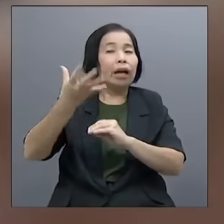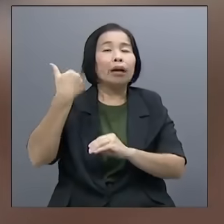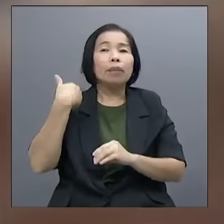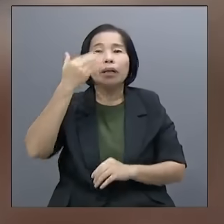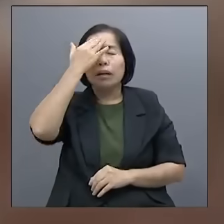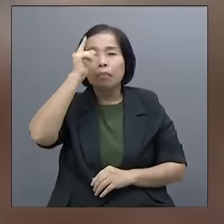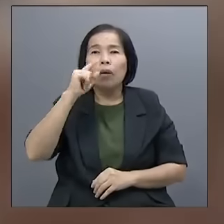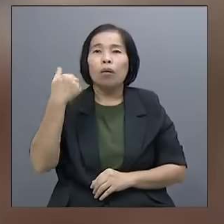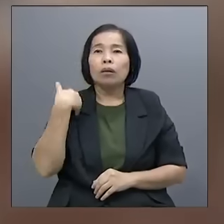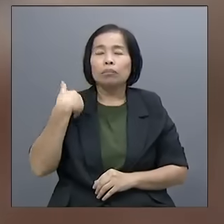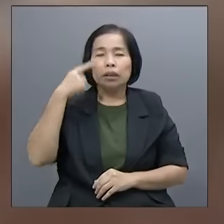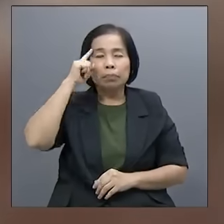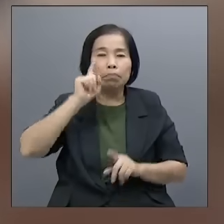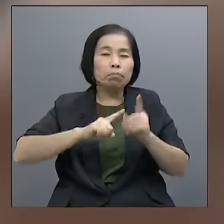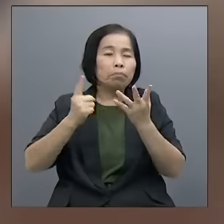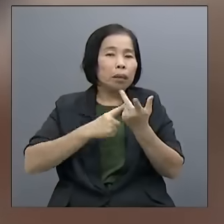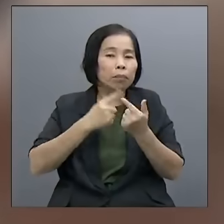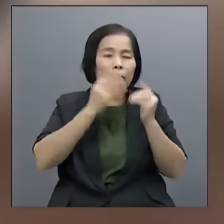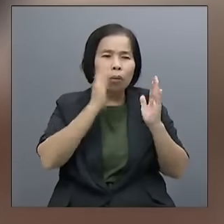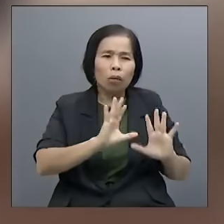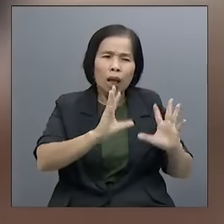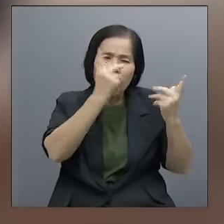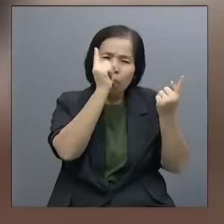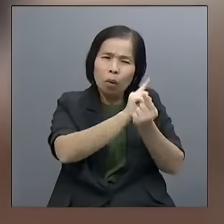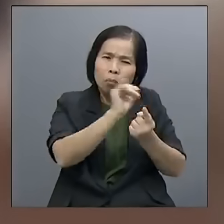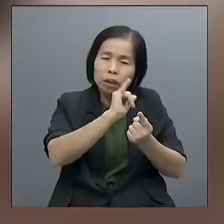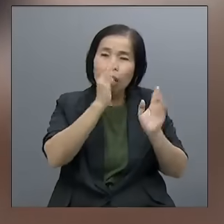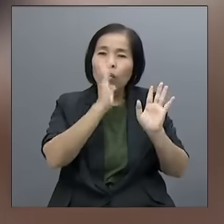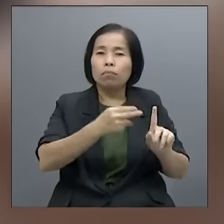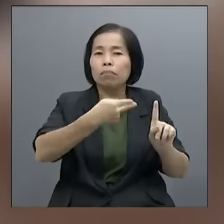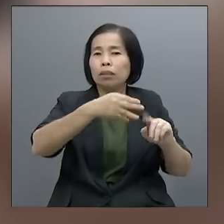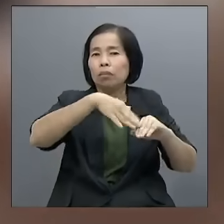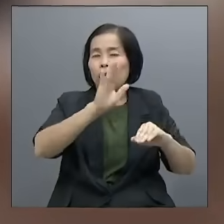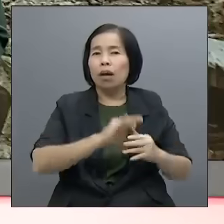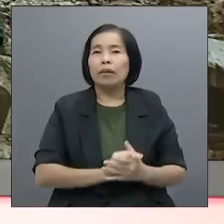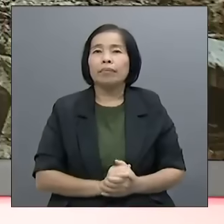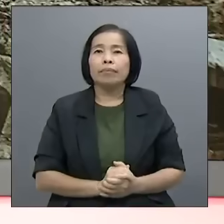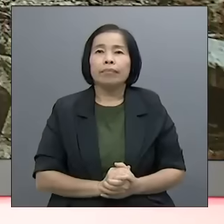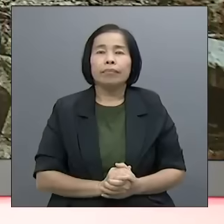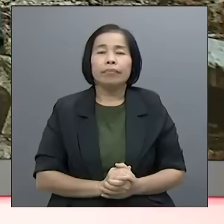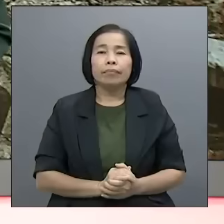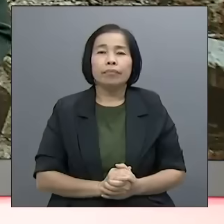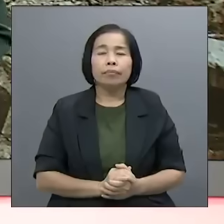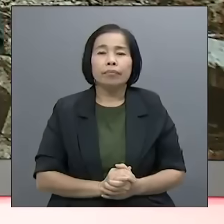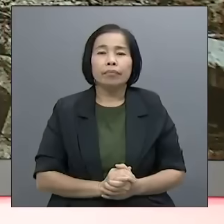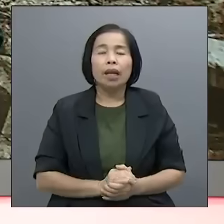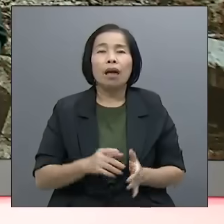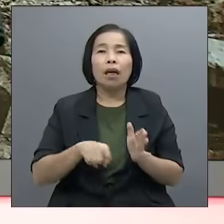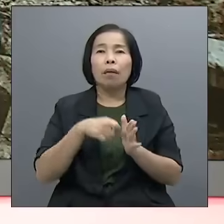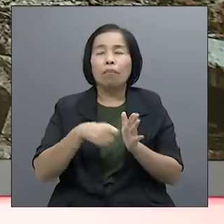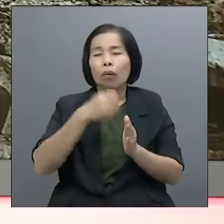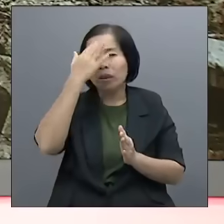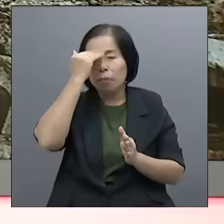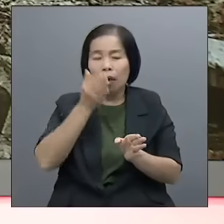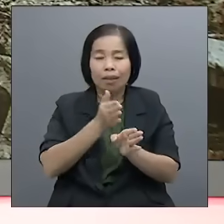มีการประเมินตัวเลขผู้สูญหายแตะ 10,000 คนค่ะอีกหนึ่งสาเหตุที่ทำให้เขื่อนแตก